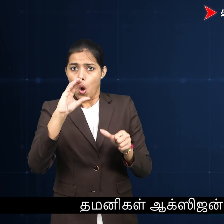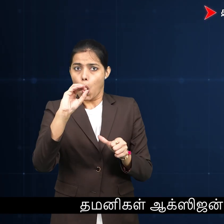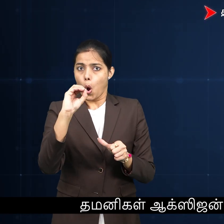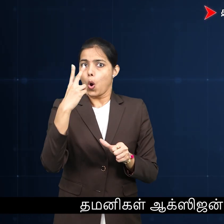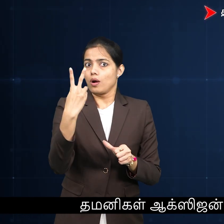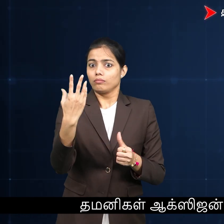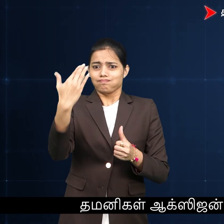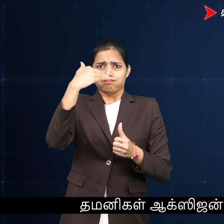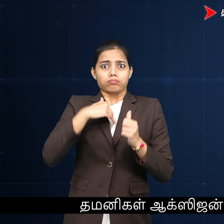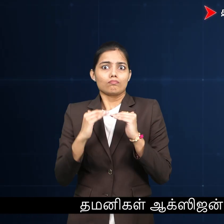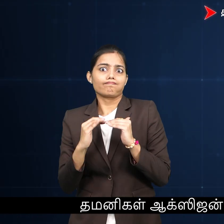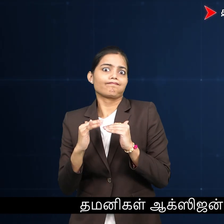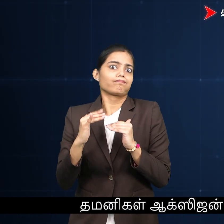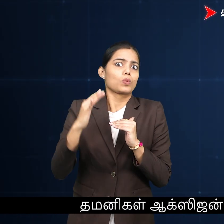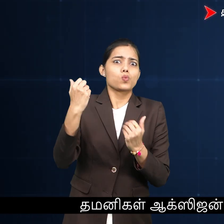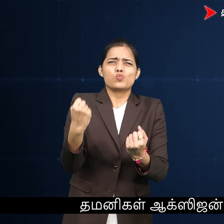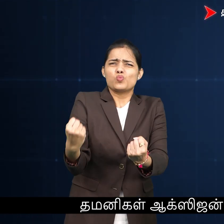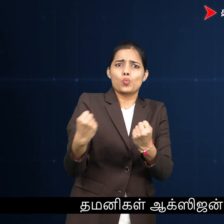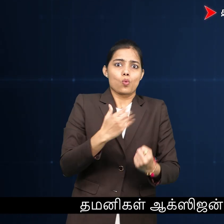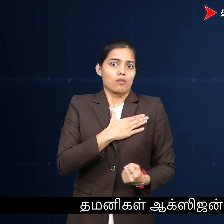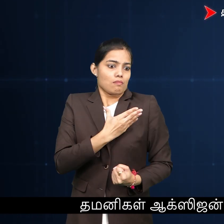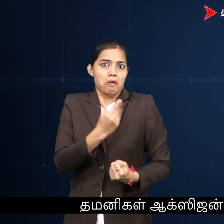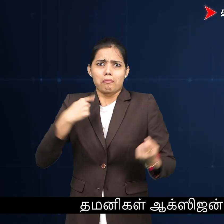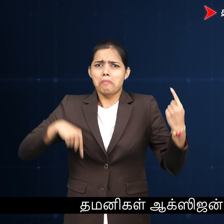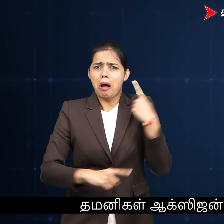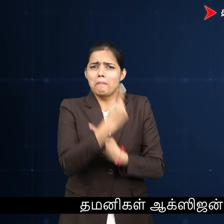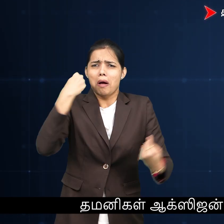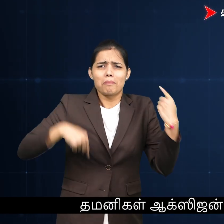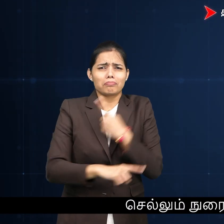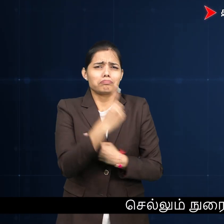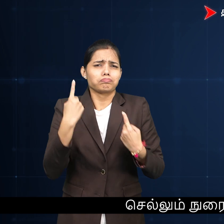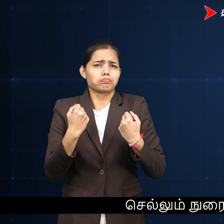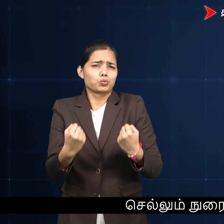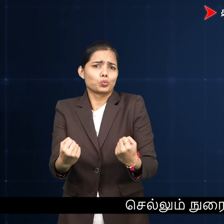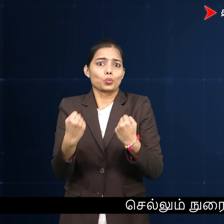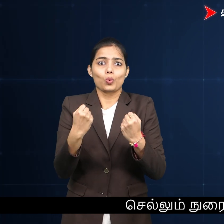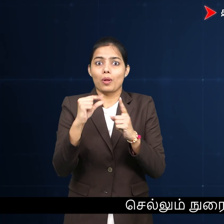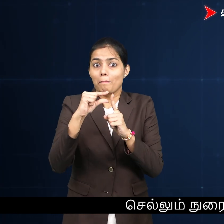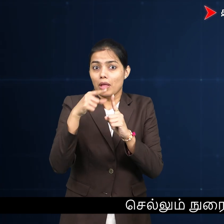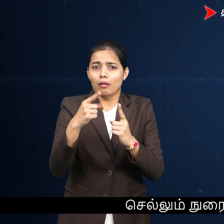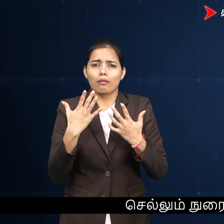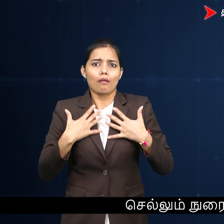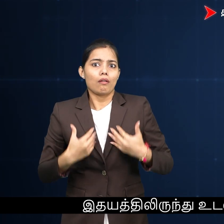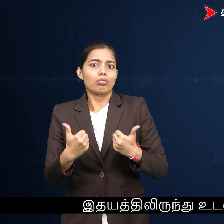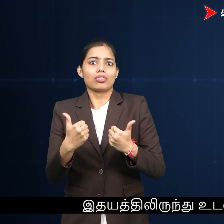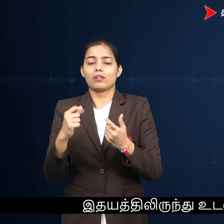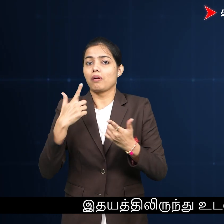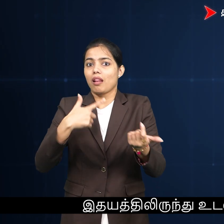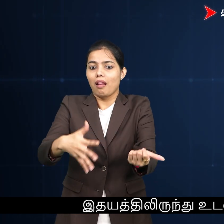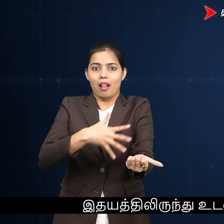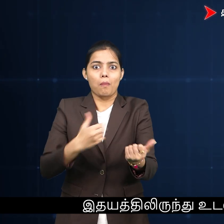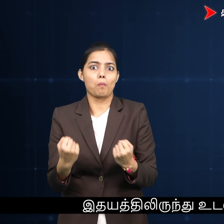தமனிகள் ஆக்சிஜன் இல்லாத இரத்தத்தை எடுத்து செல்லும் நுரையீரல் தமனியை தவிர இதயத்திலிருந்து உடலின்